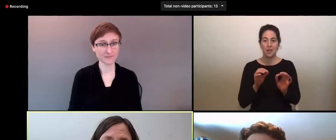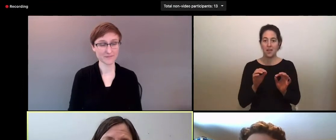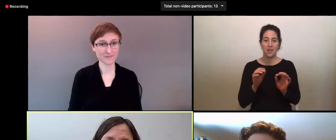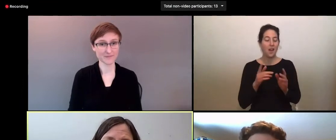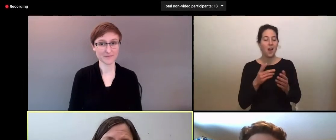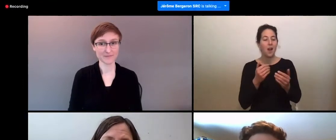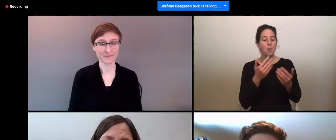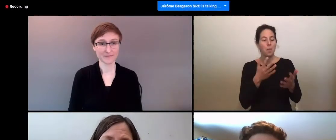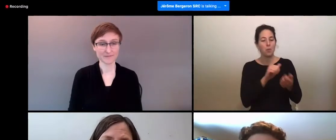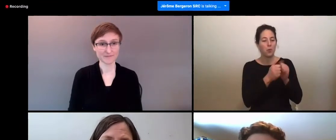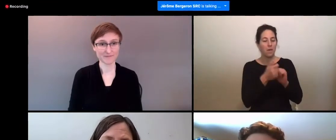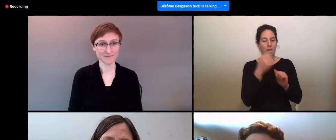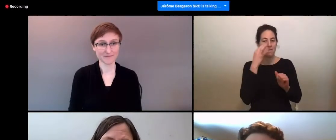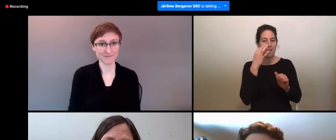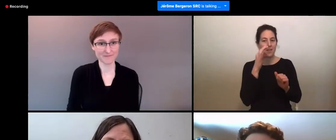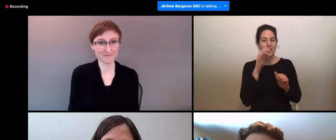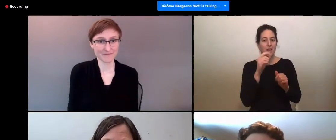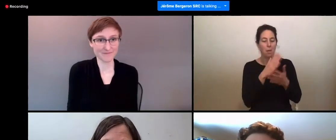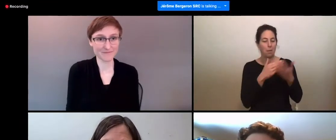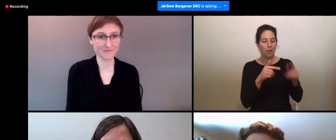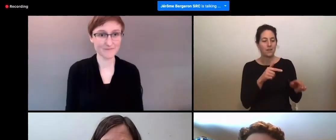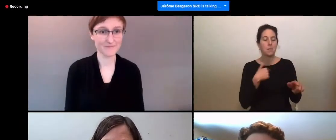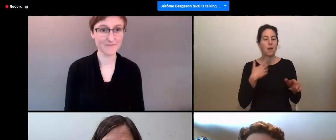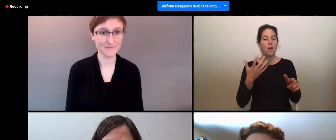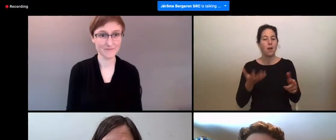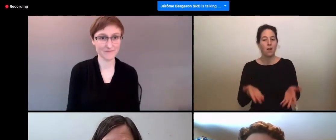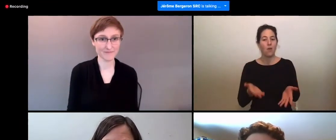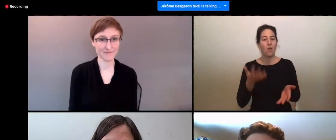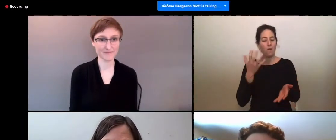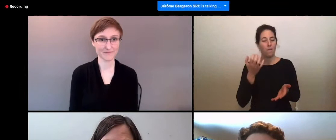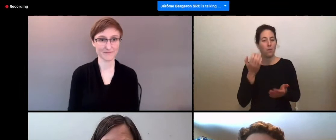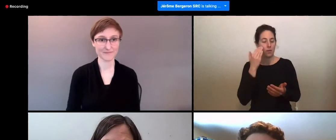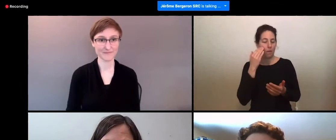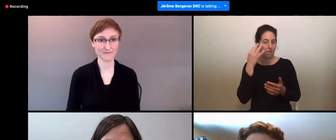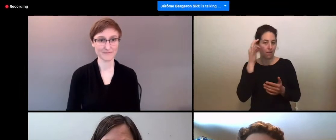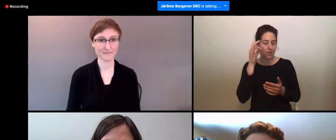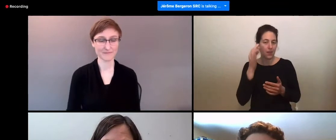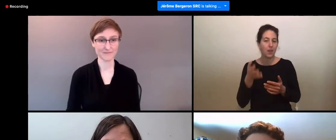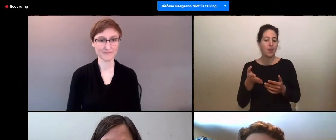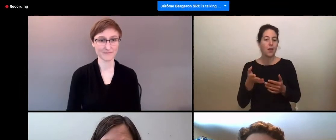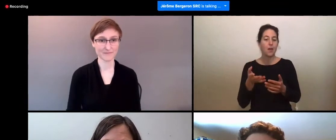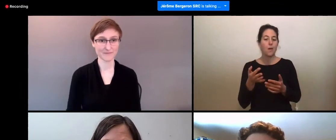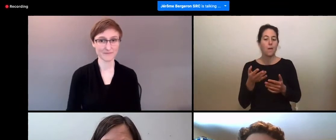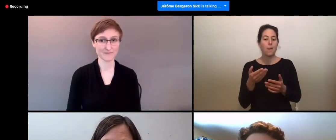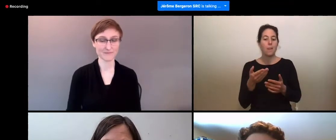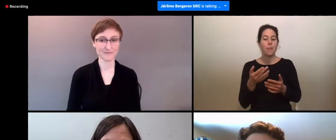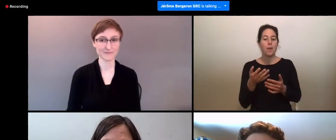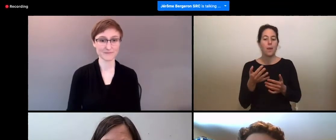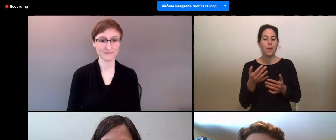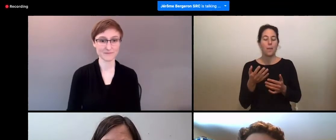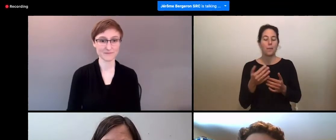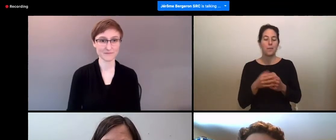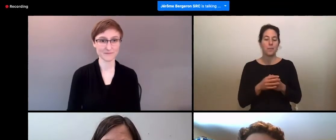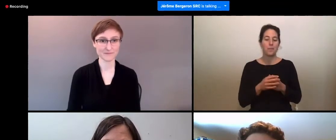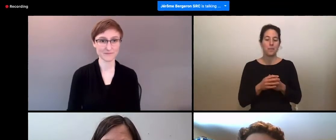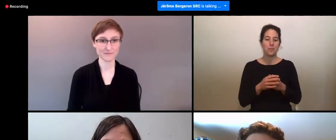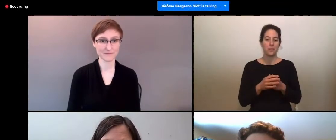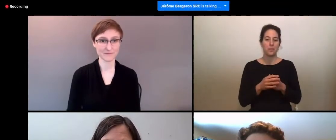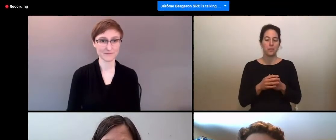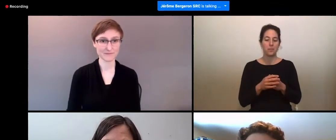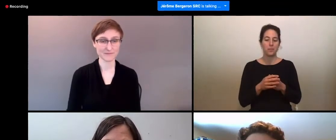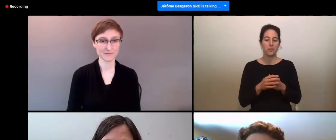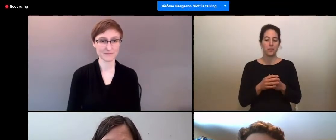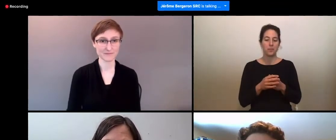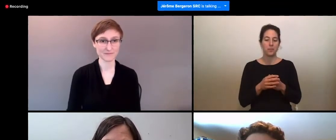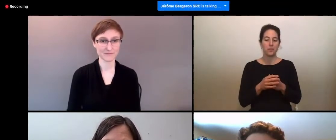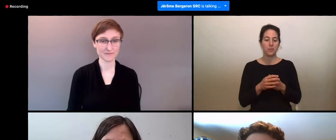besoin de l'avoir en français, ce bout-là, là, mais ce que je voudrais savoir en français plus, c'est pourquoi est-ce que